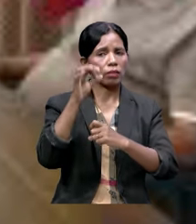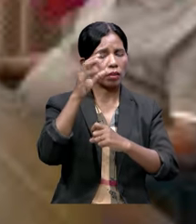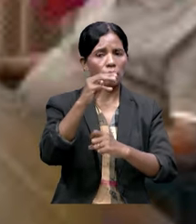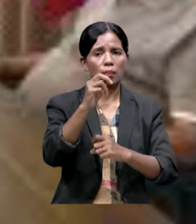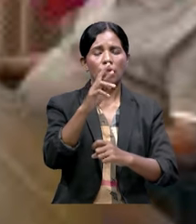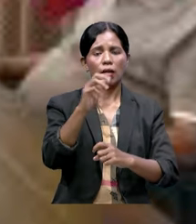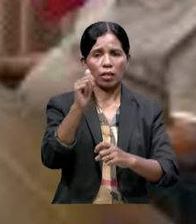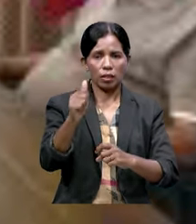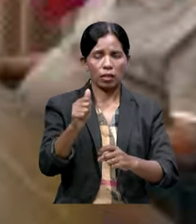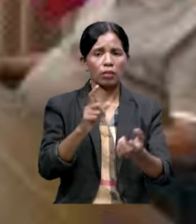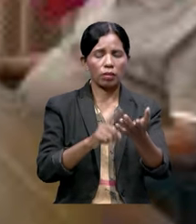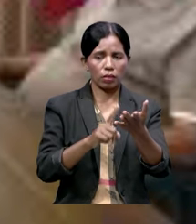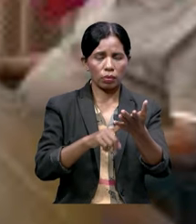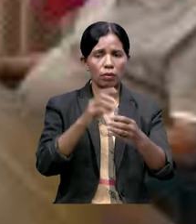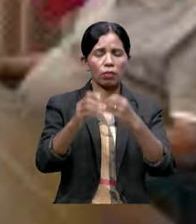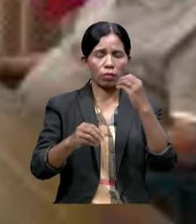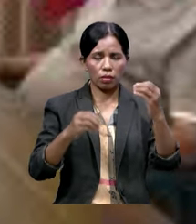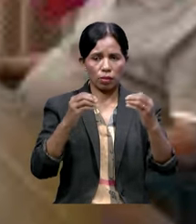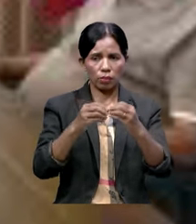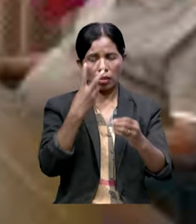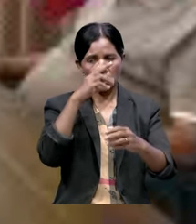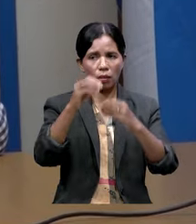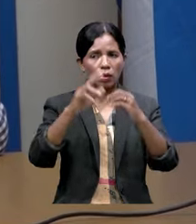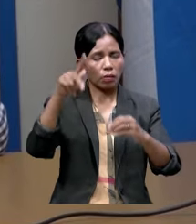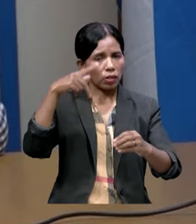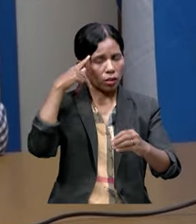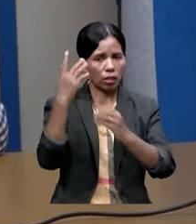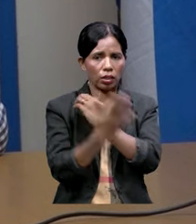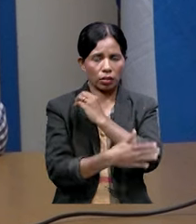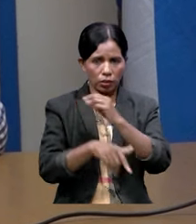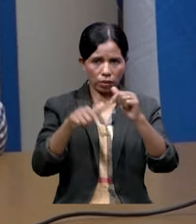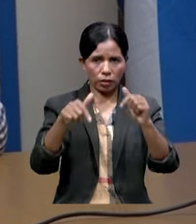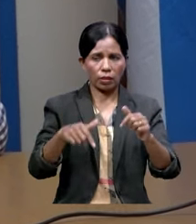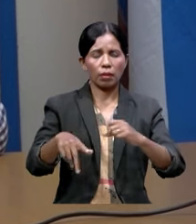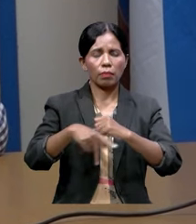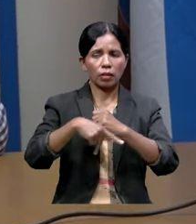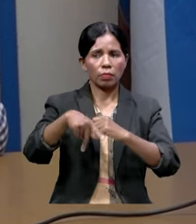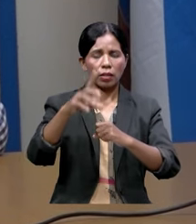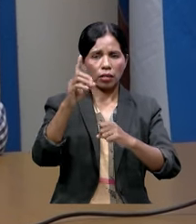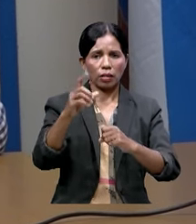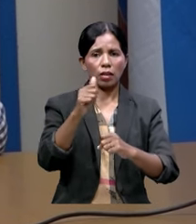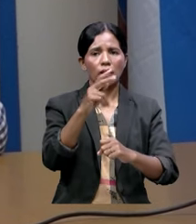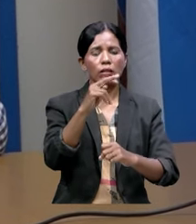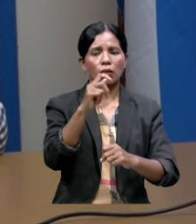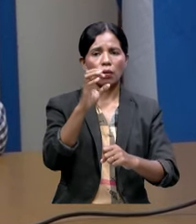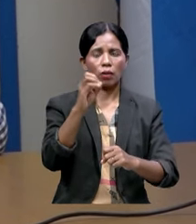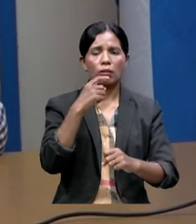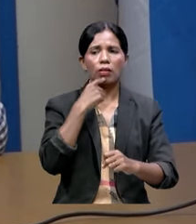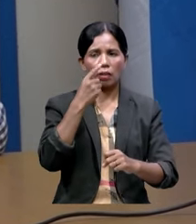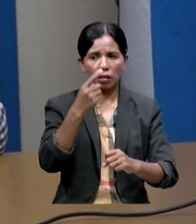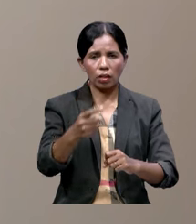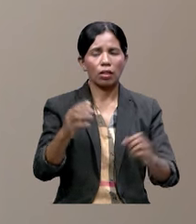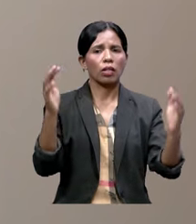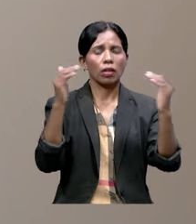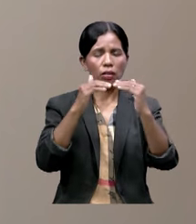ho didiskuti konoba andamento situasaun politika ia railaran. Sekretario-Geral Partido Demokratiko Antonio da Conceição Kalohan hateten ia soro